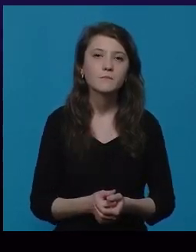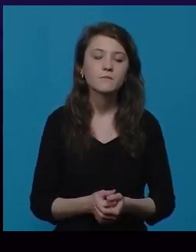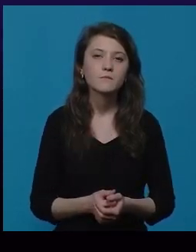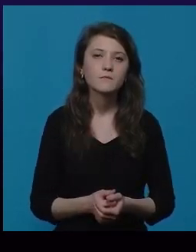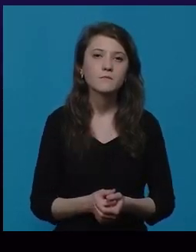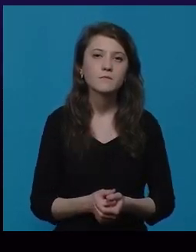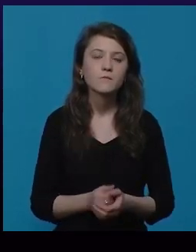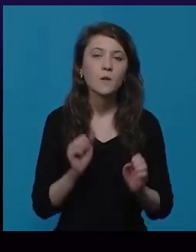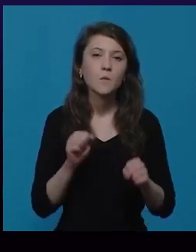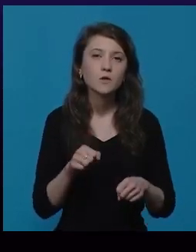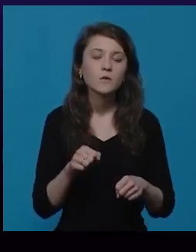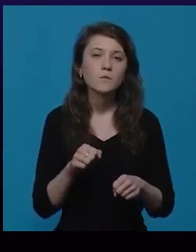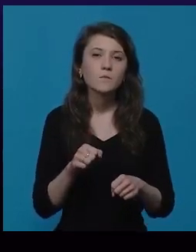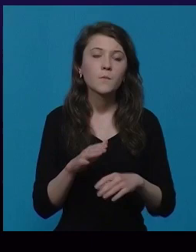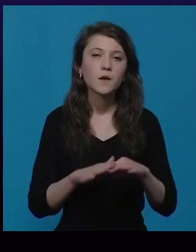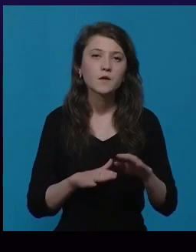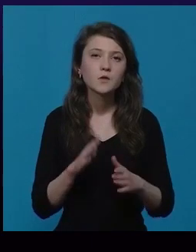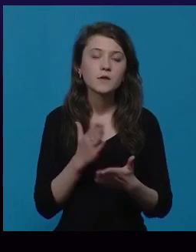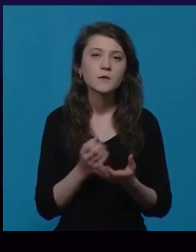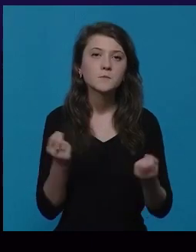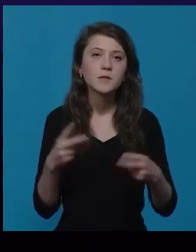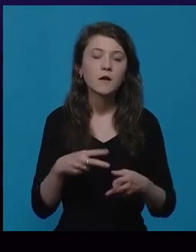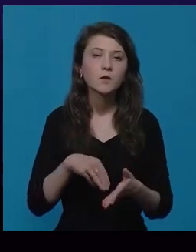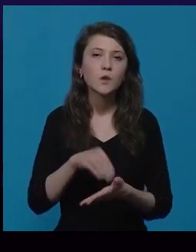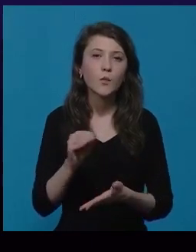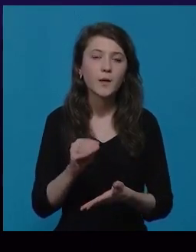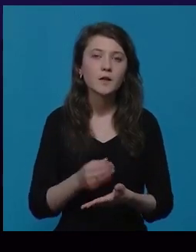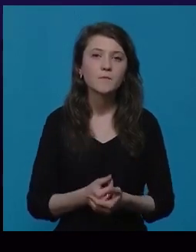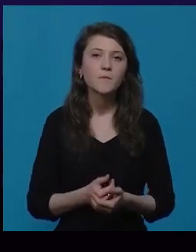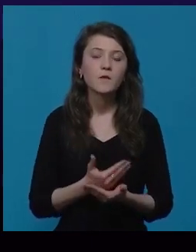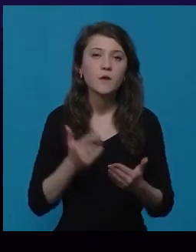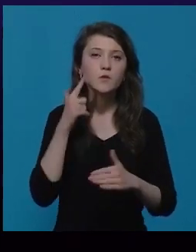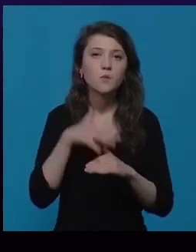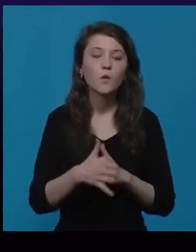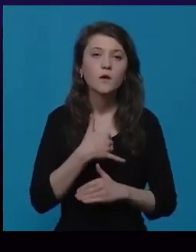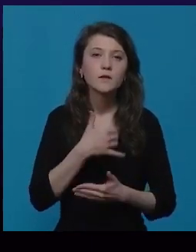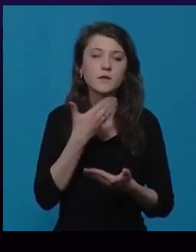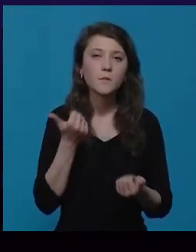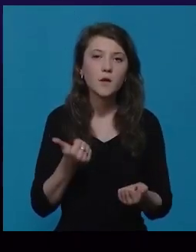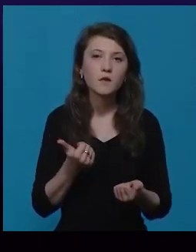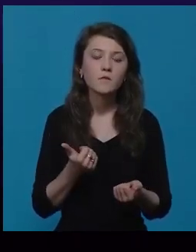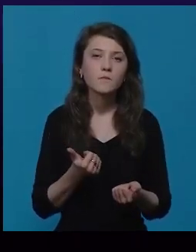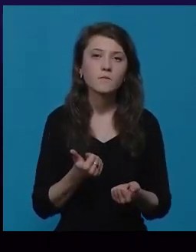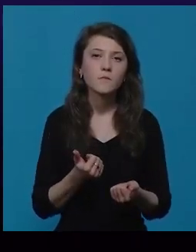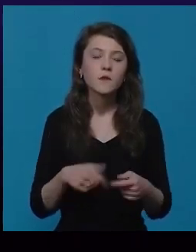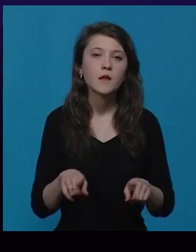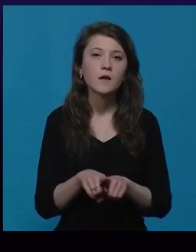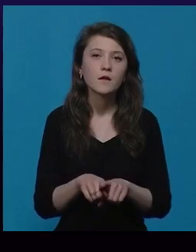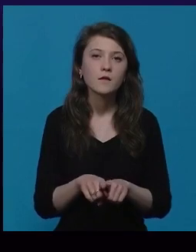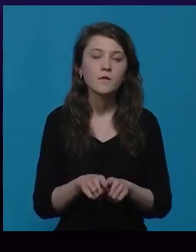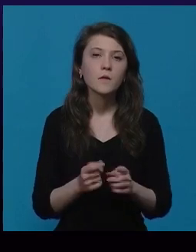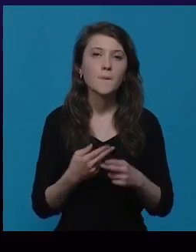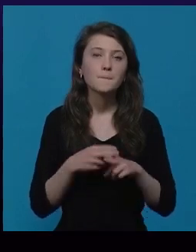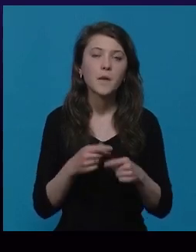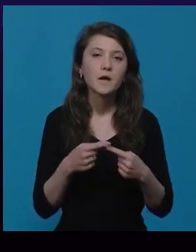Кожен практично день. Є, спеціально закупили. Ну, ви розумієте, в нас нема, там нема відомо таких приладів, все. Ми